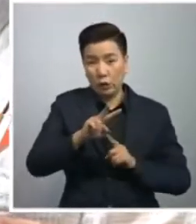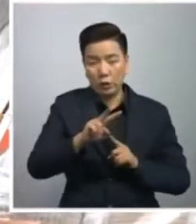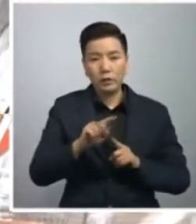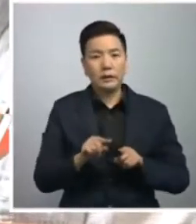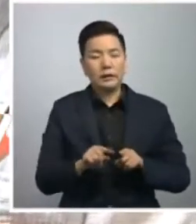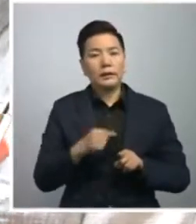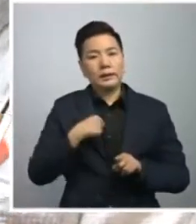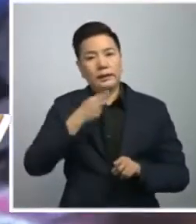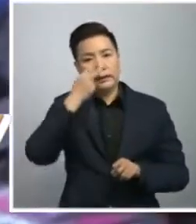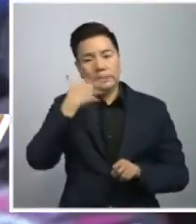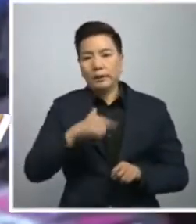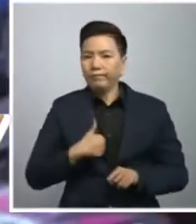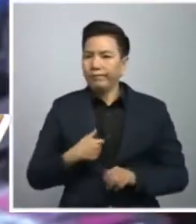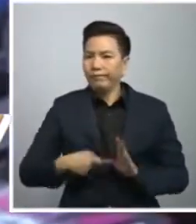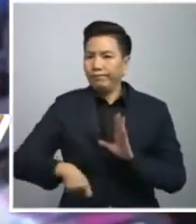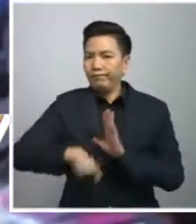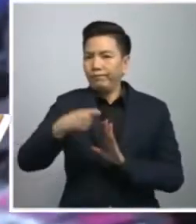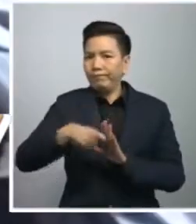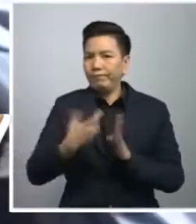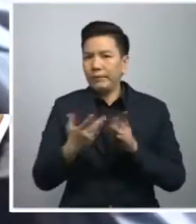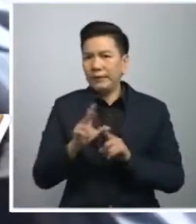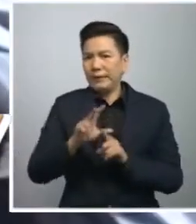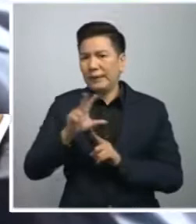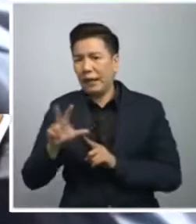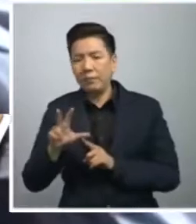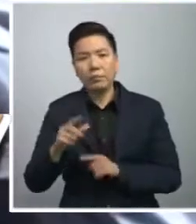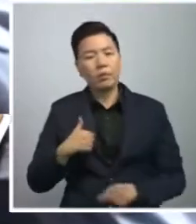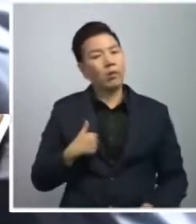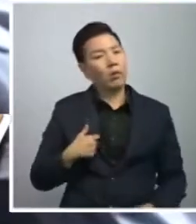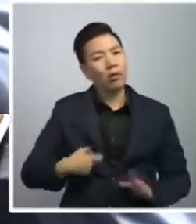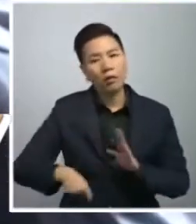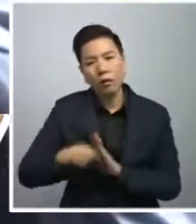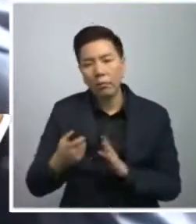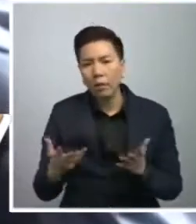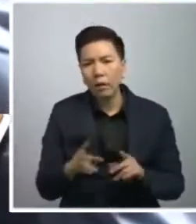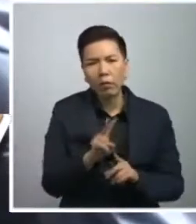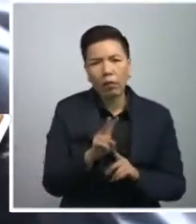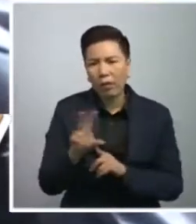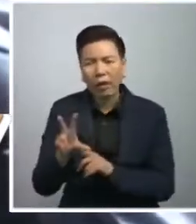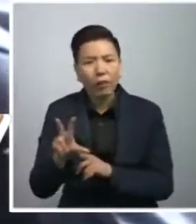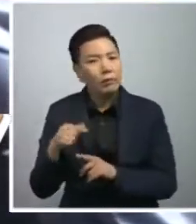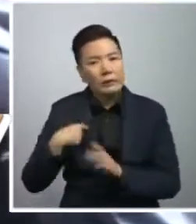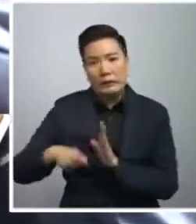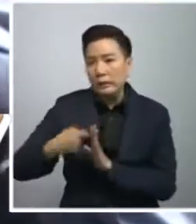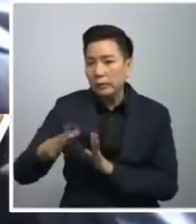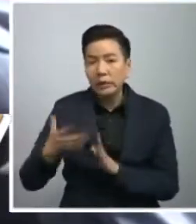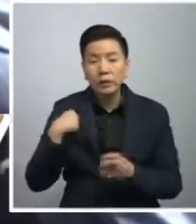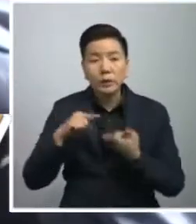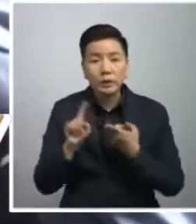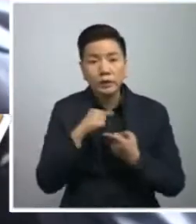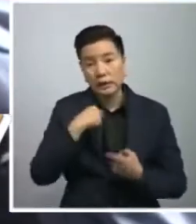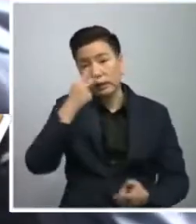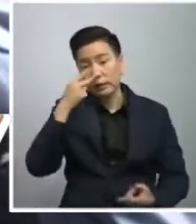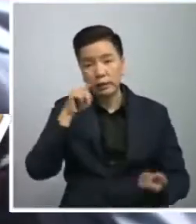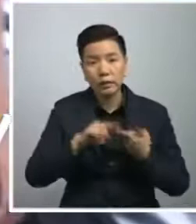2จึงเห็นว่าไม่มีเหตุผลและการขยายในรอบที่3ยิ่งไม่เห็นเหตุผลในการขยายแต่สิ่งที่มองเห็นนะครับคือว่